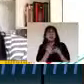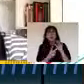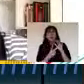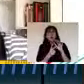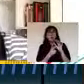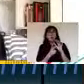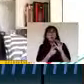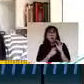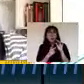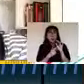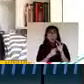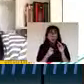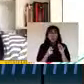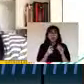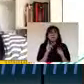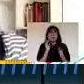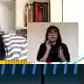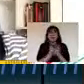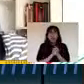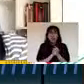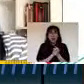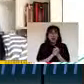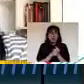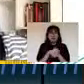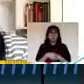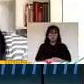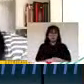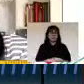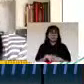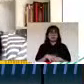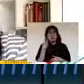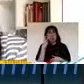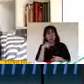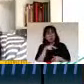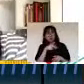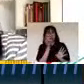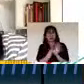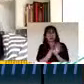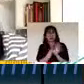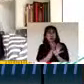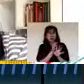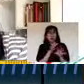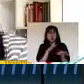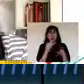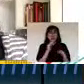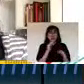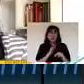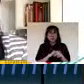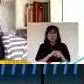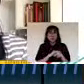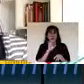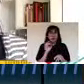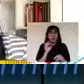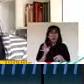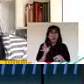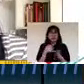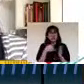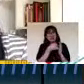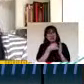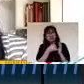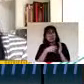faktor spesifik dari identifikasi fisik, psikologi, mental, budaya, atau sosial. Ya, memang agak rumit di dalam